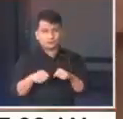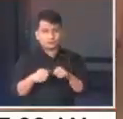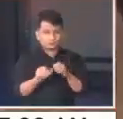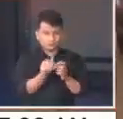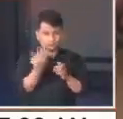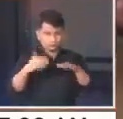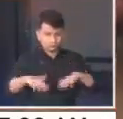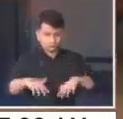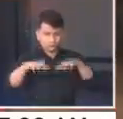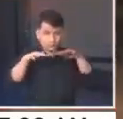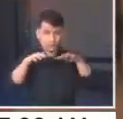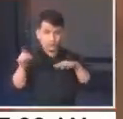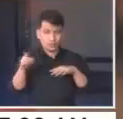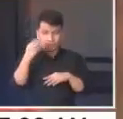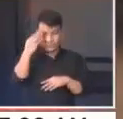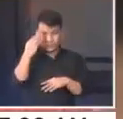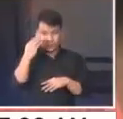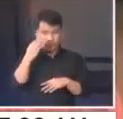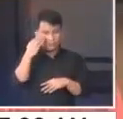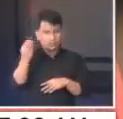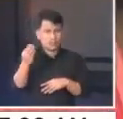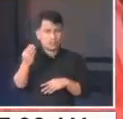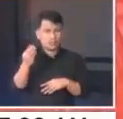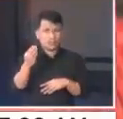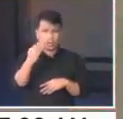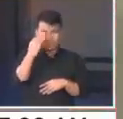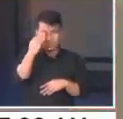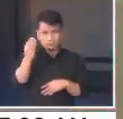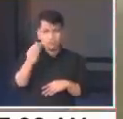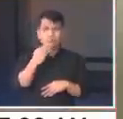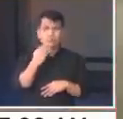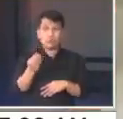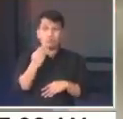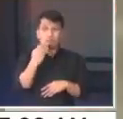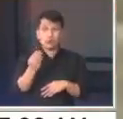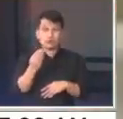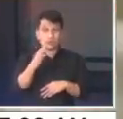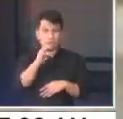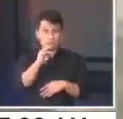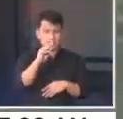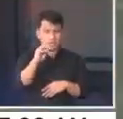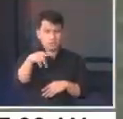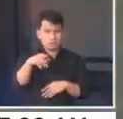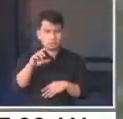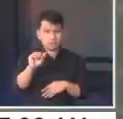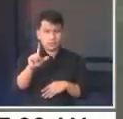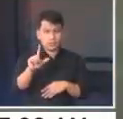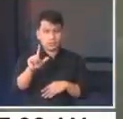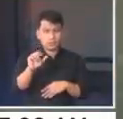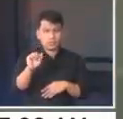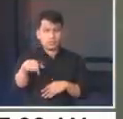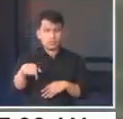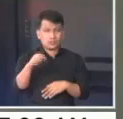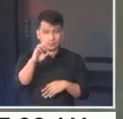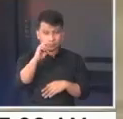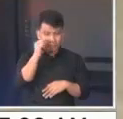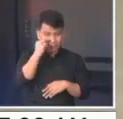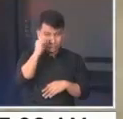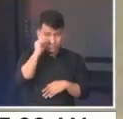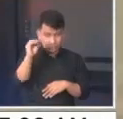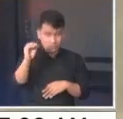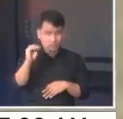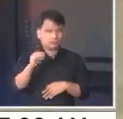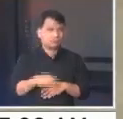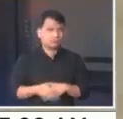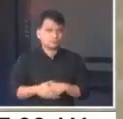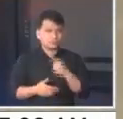pagbaha rin ang naiulat sa Bacolod, gayon din sa Manapla at Escalante City sa Negros